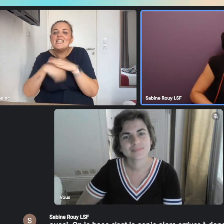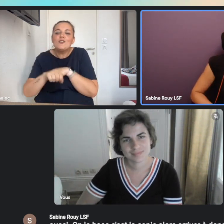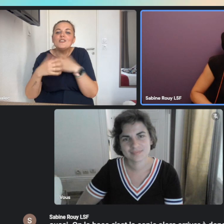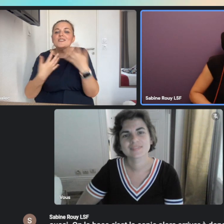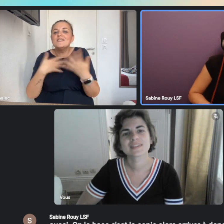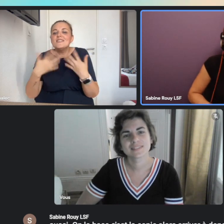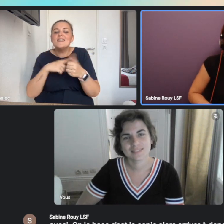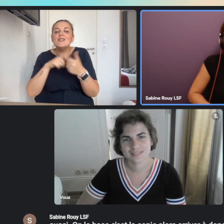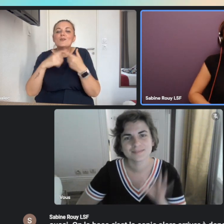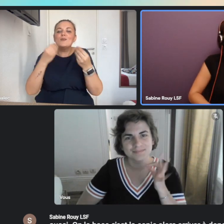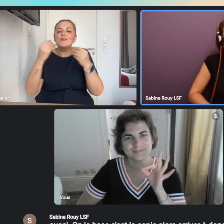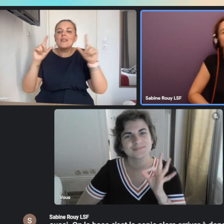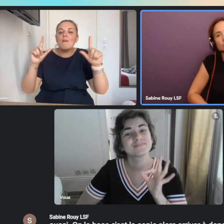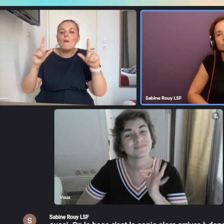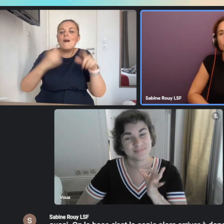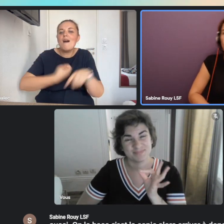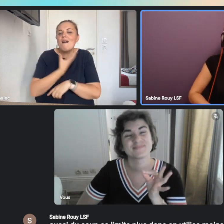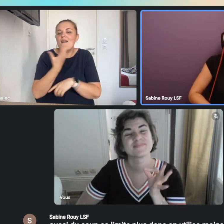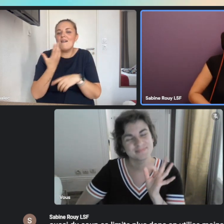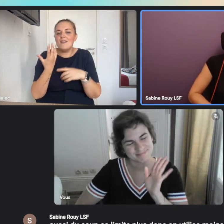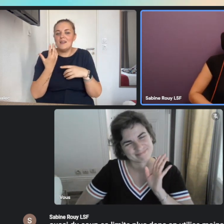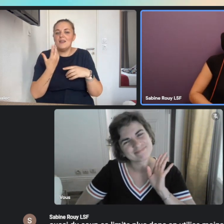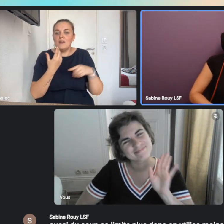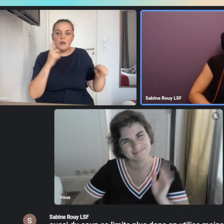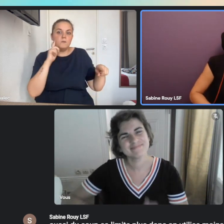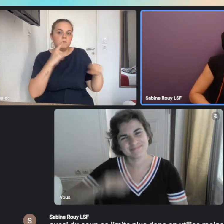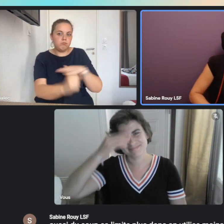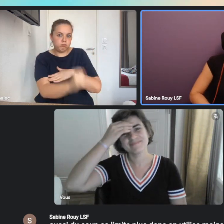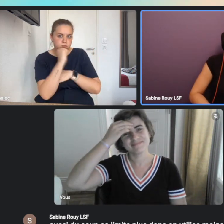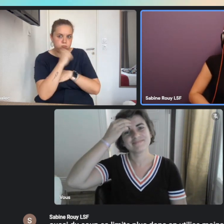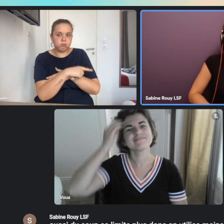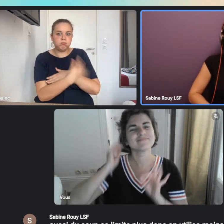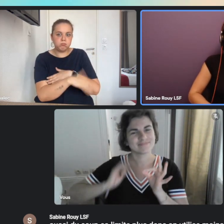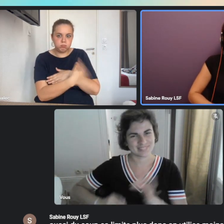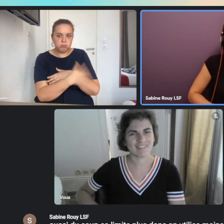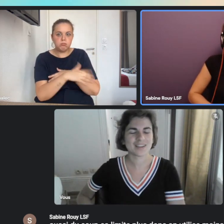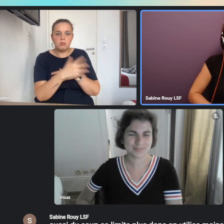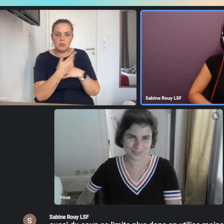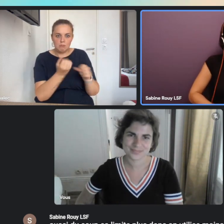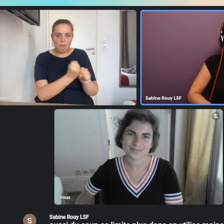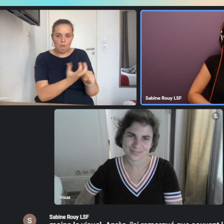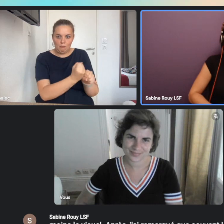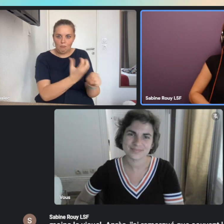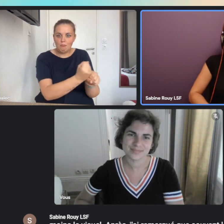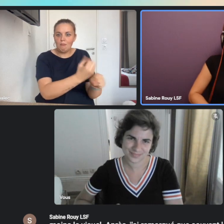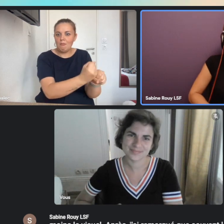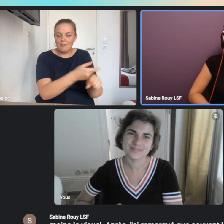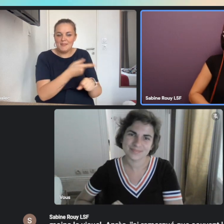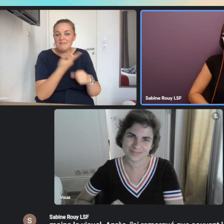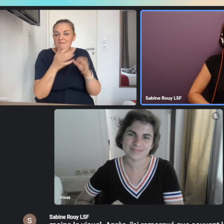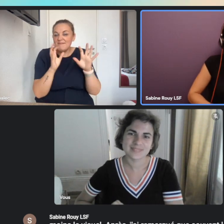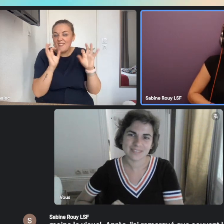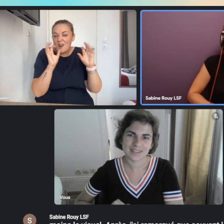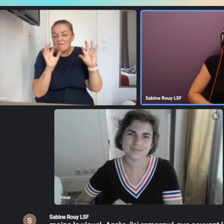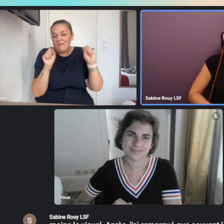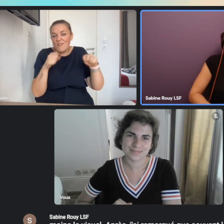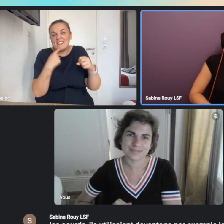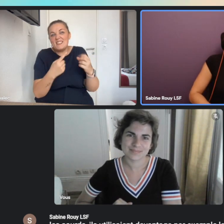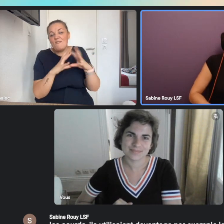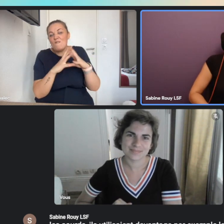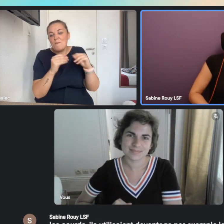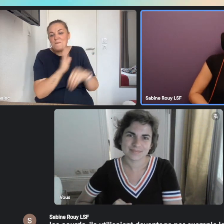par exemple des cartes de naissance, des faire-part ou des tableaux d'art. Les sourds sont très forts dans ce domaine-là. Ils créent énormément